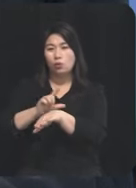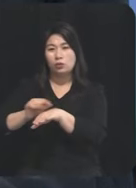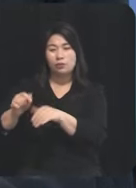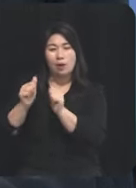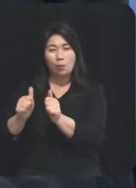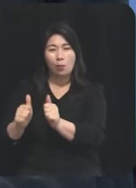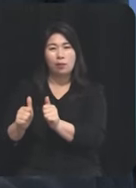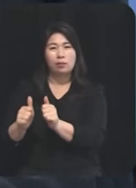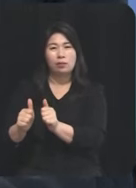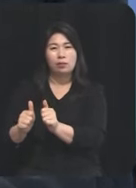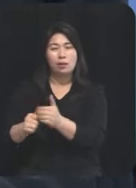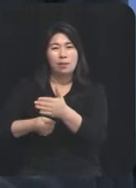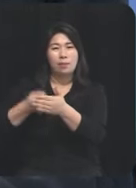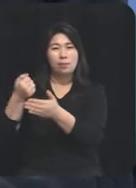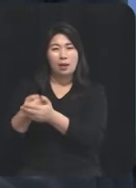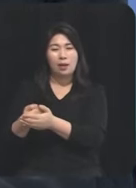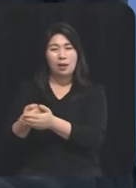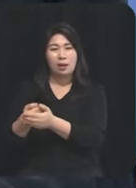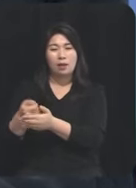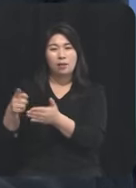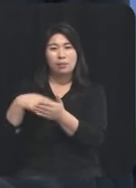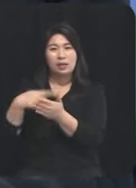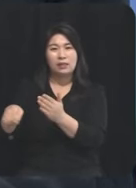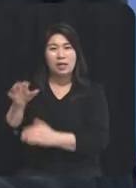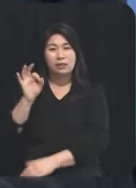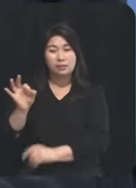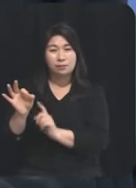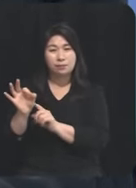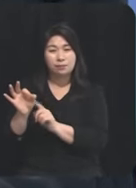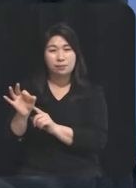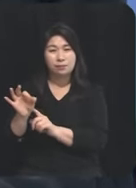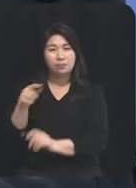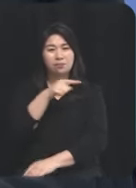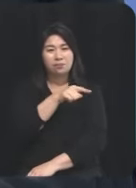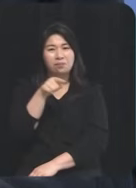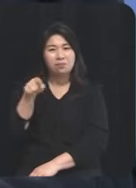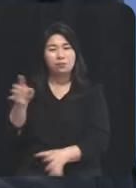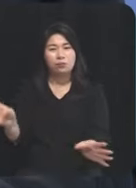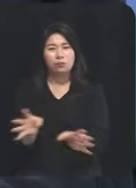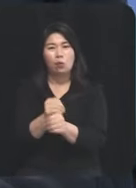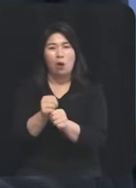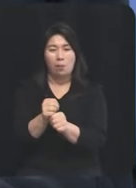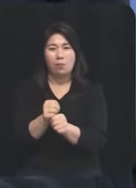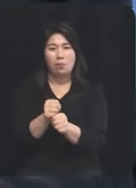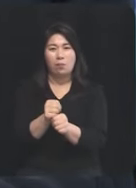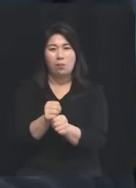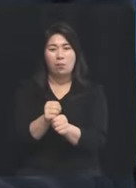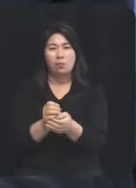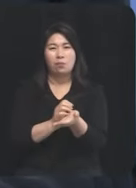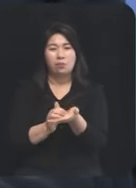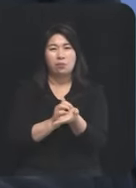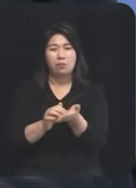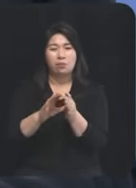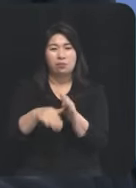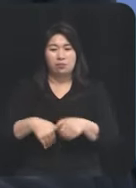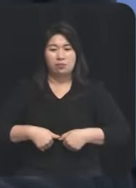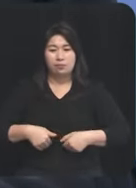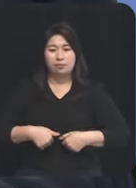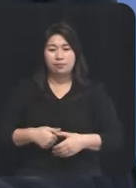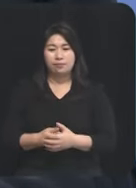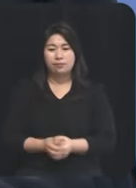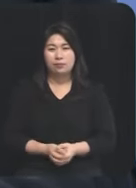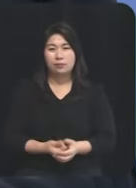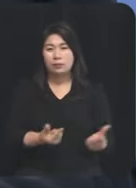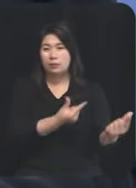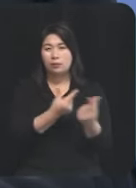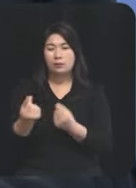지방법원에서 판결된 그 판결 배상액 금액 등을 종합적으로 고려해가지고 지금 일률적으로